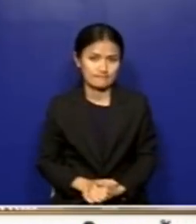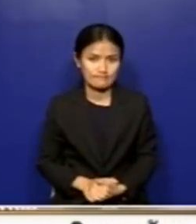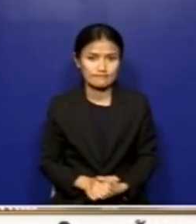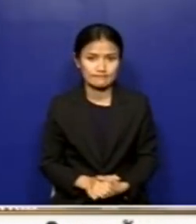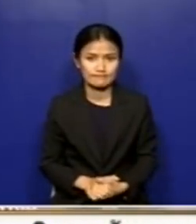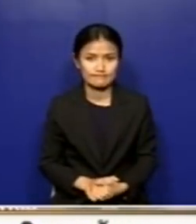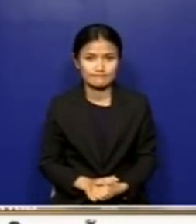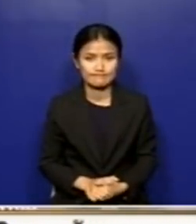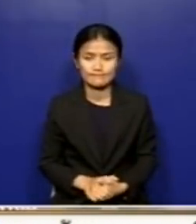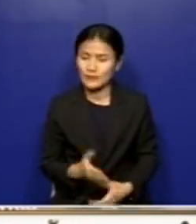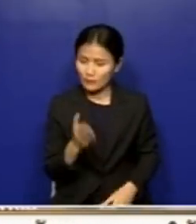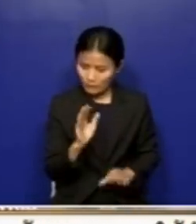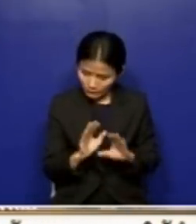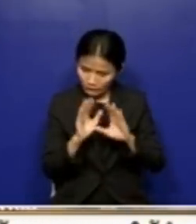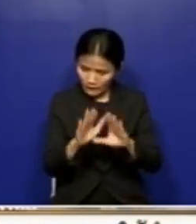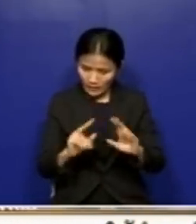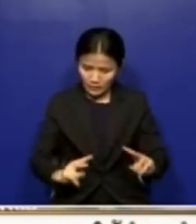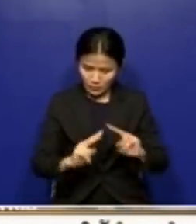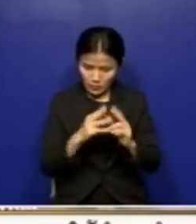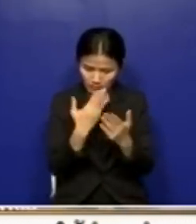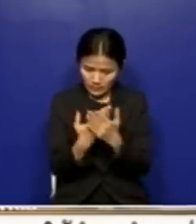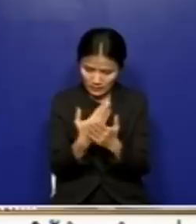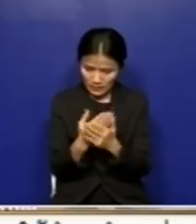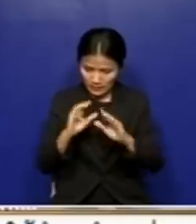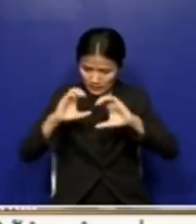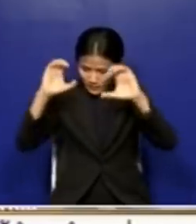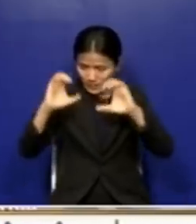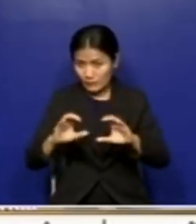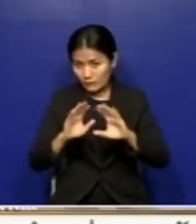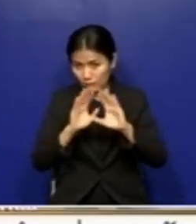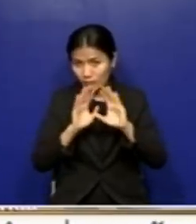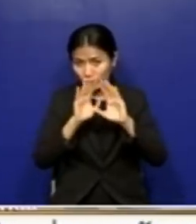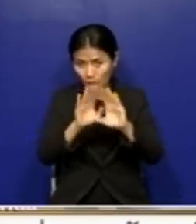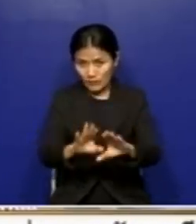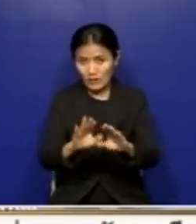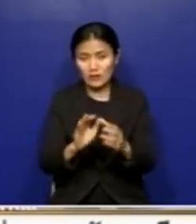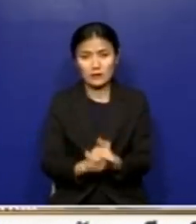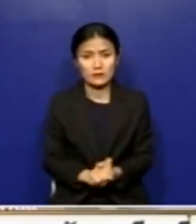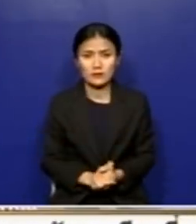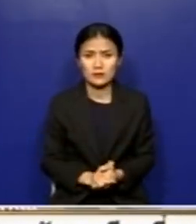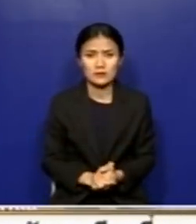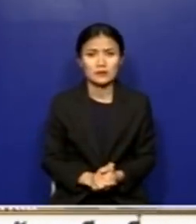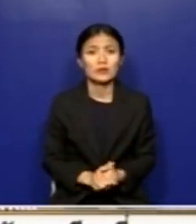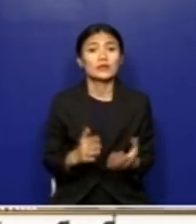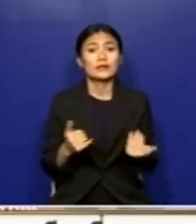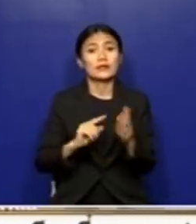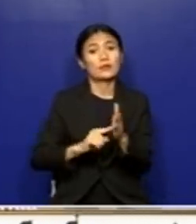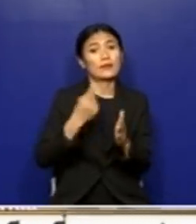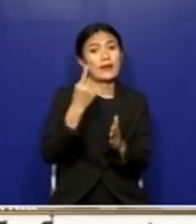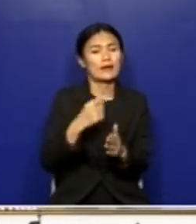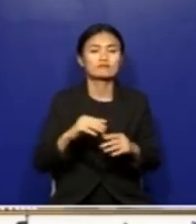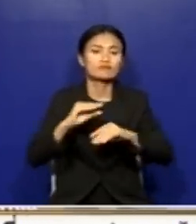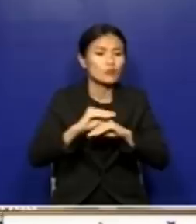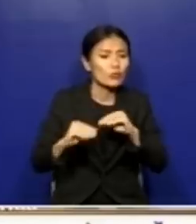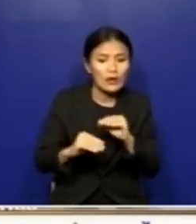ดันั้น ทฉัากจะฝากไปทกัษวงกนางและรETHบารด้วยว่าไม่วา ท่านจะเรียกวาอะไร ในรอบแรกอ sticks like็โครงการ